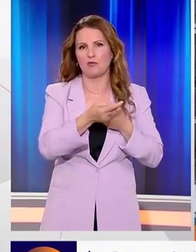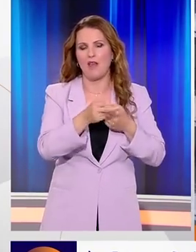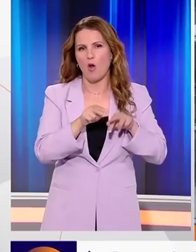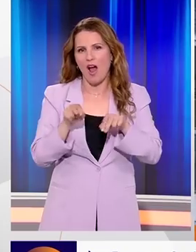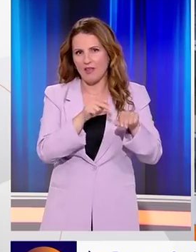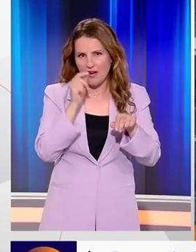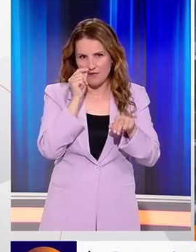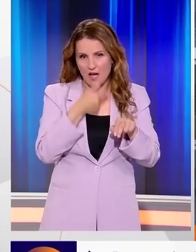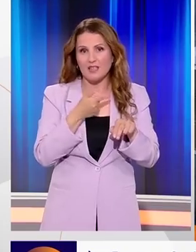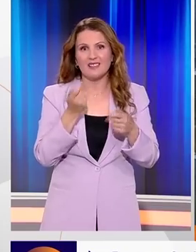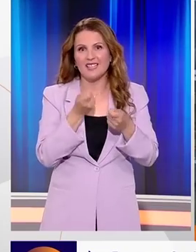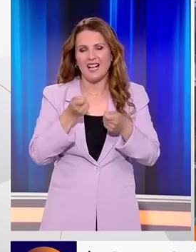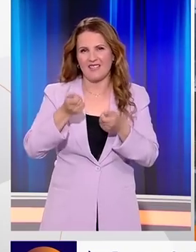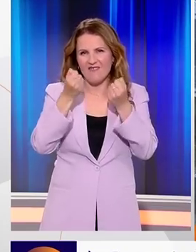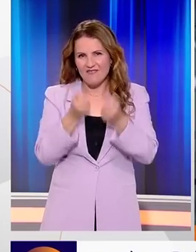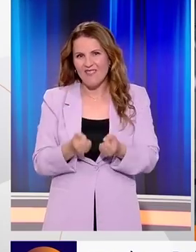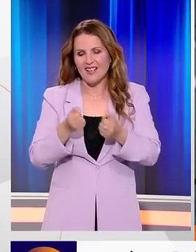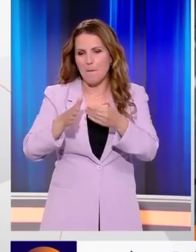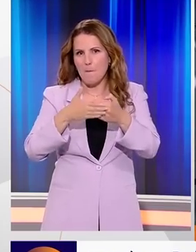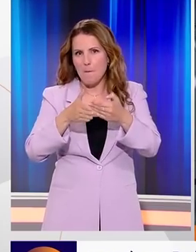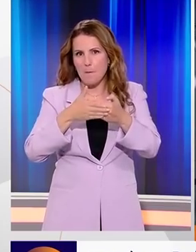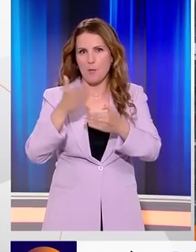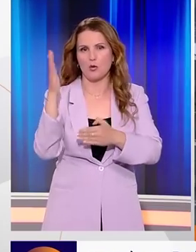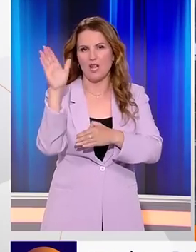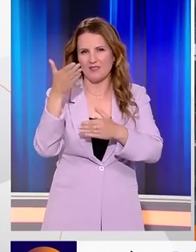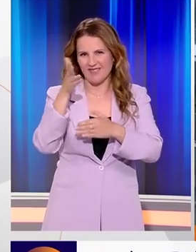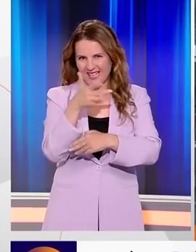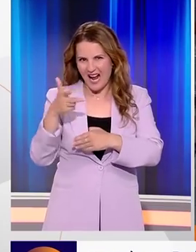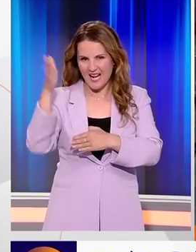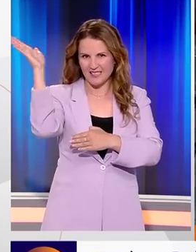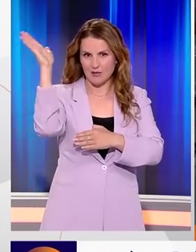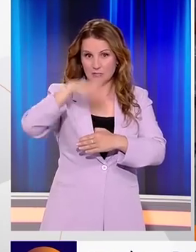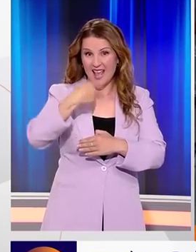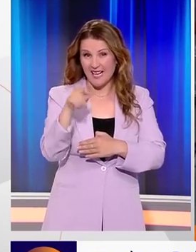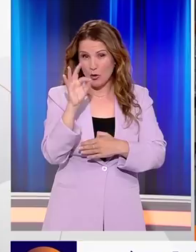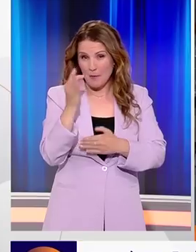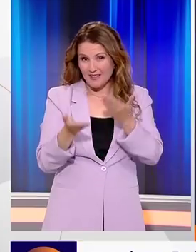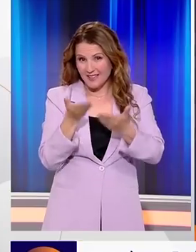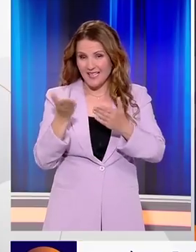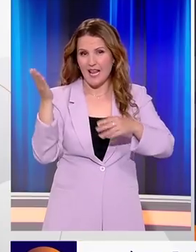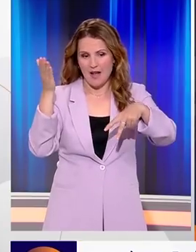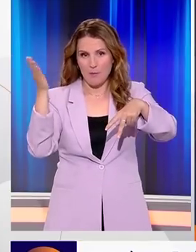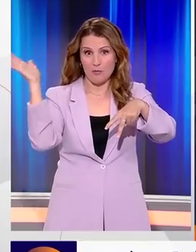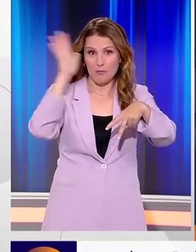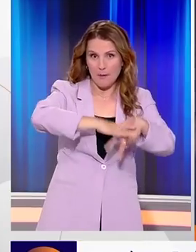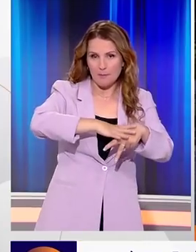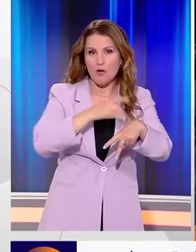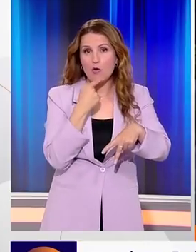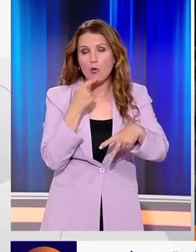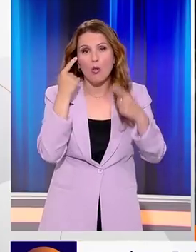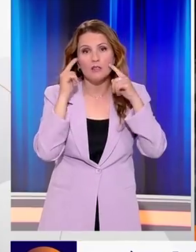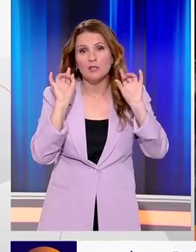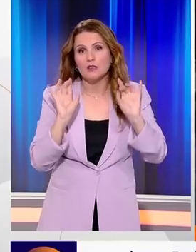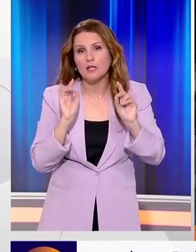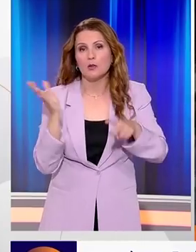μετατράπηκε σε φιάλτη. Η βαριά γκαραζόπορτα του σπιτιού, που ζυγίζει περίπου 150 κιλά, έπεσε στο κορμί του παιδιού για άγνωστους μέχρι